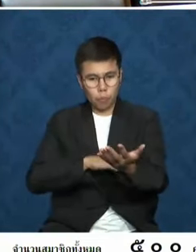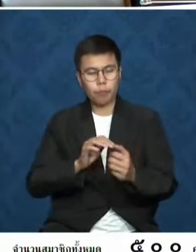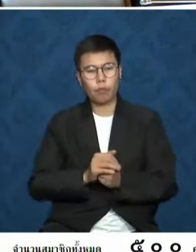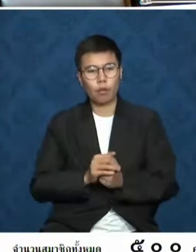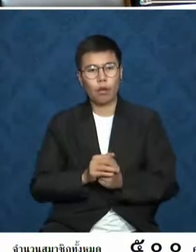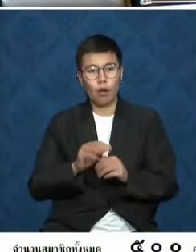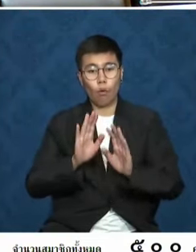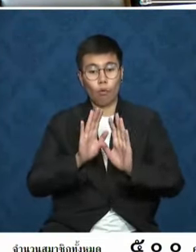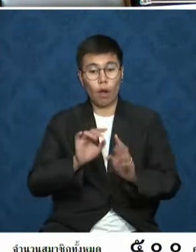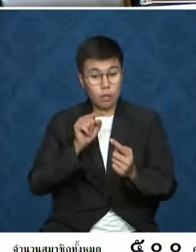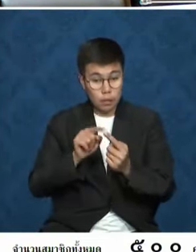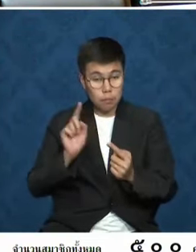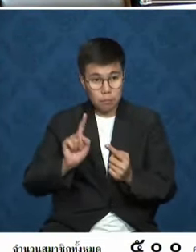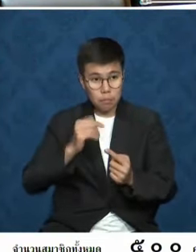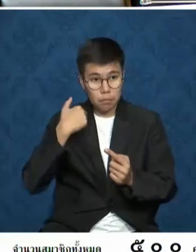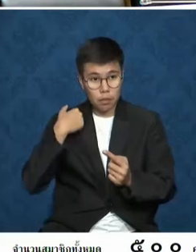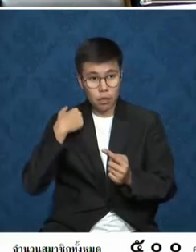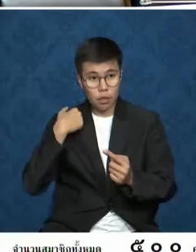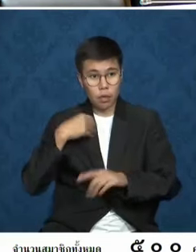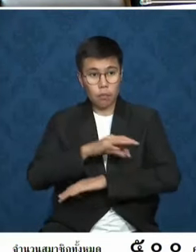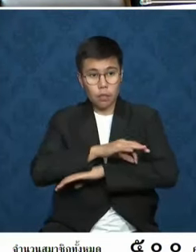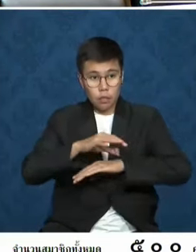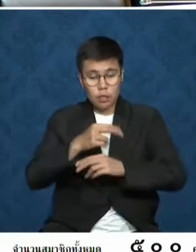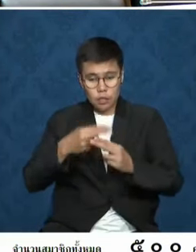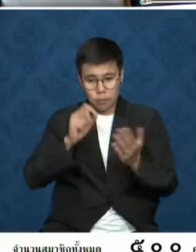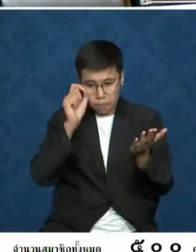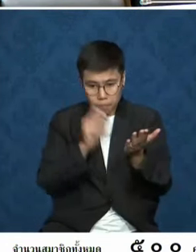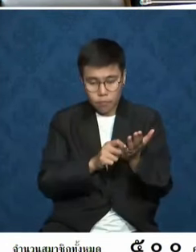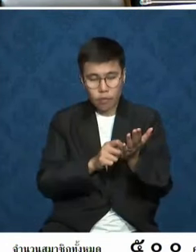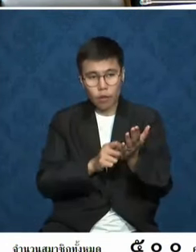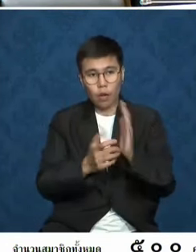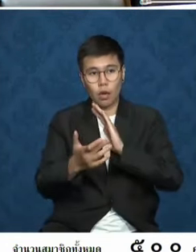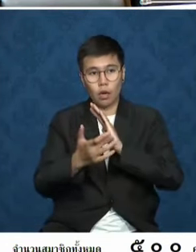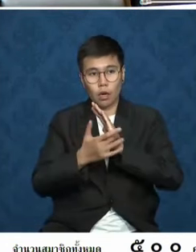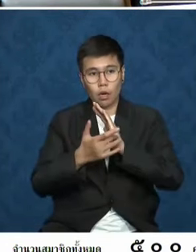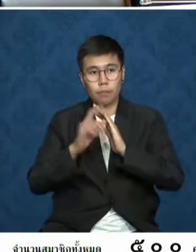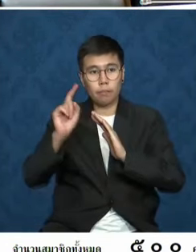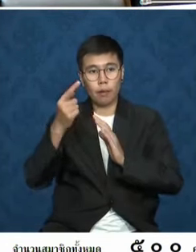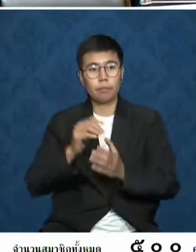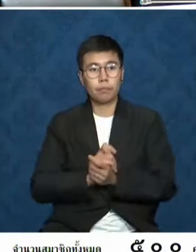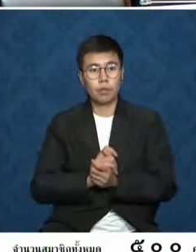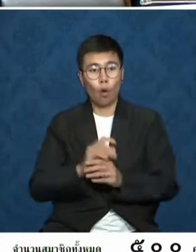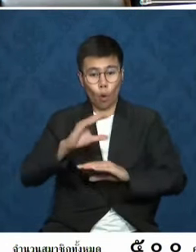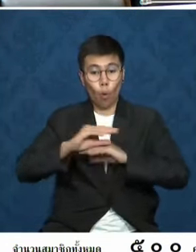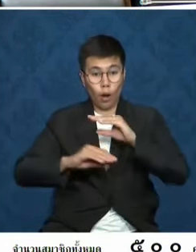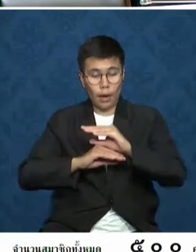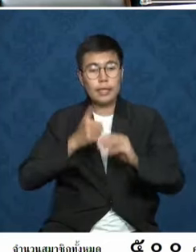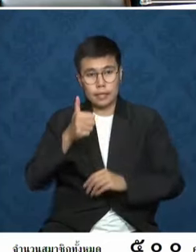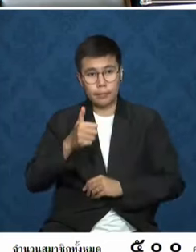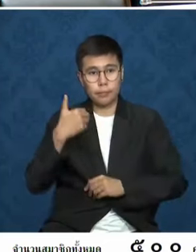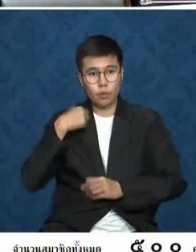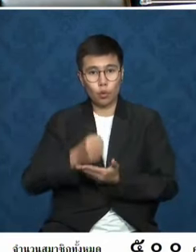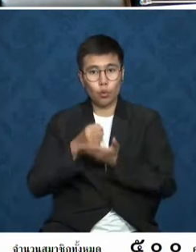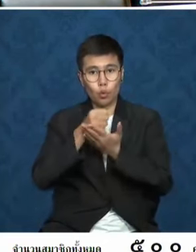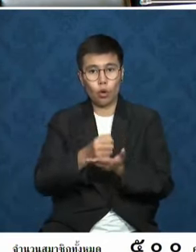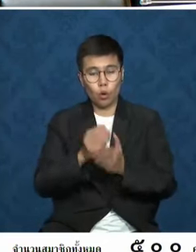ที่ทฉนอยากจะฝากไปกคเรื่องของการขบชีนวักรรมนะคะโครงการบชนวักรรมเป็นโครงการที่ดีมากๆนะคะมีการช่วย